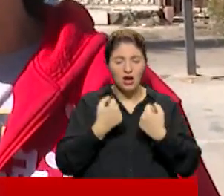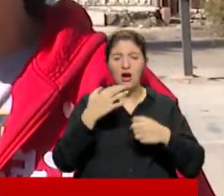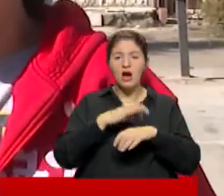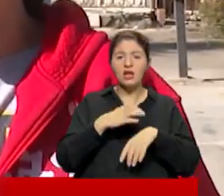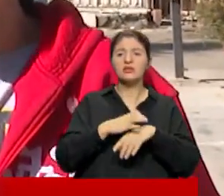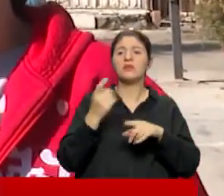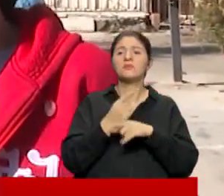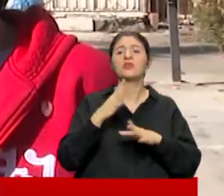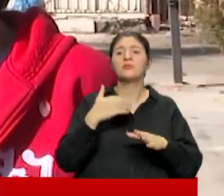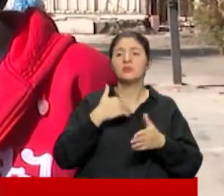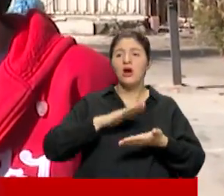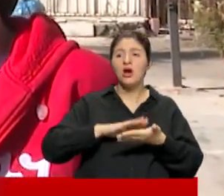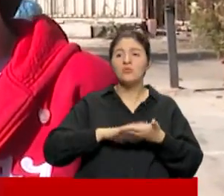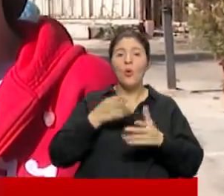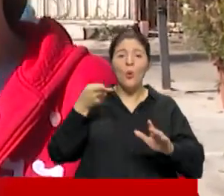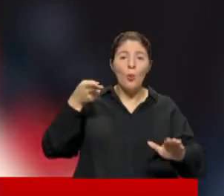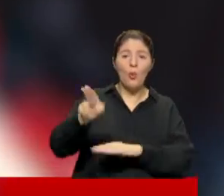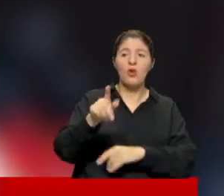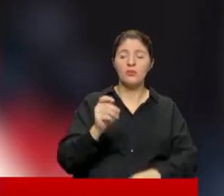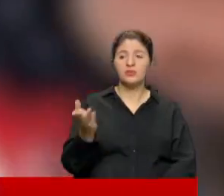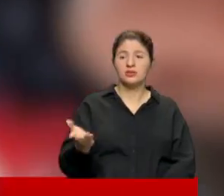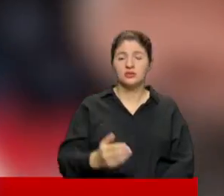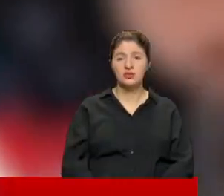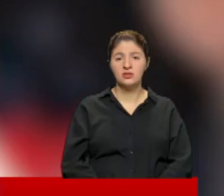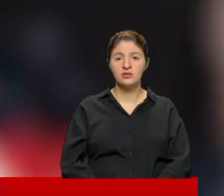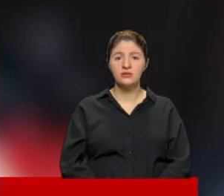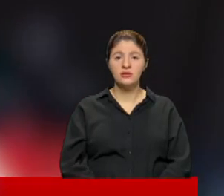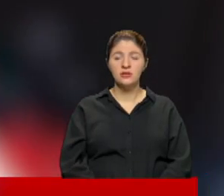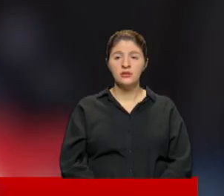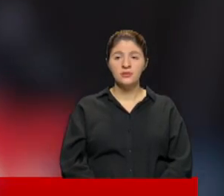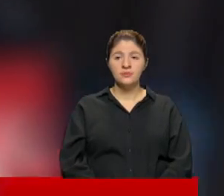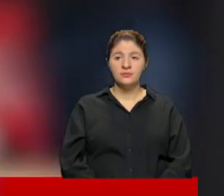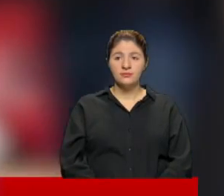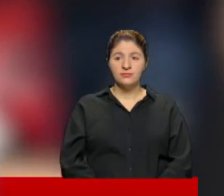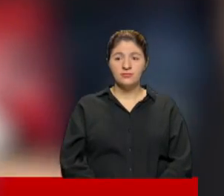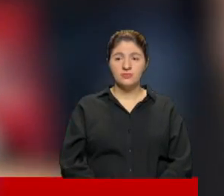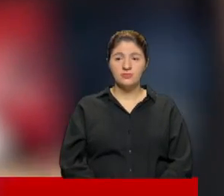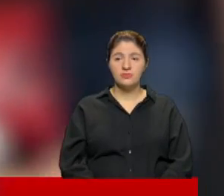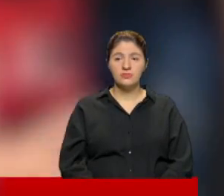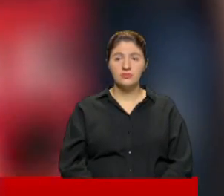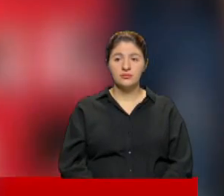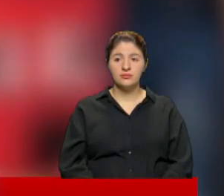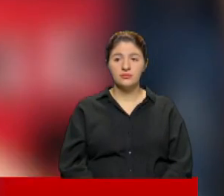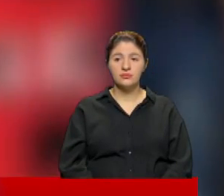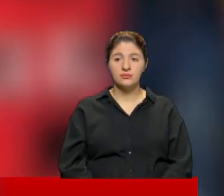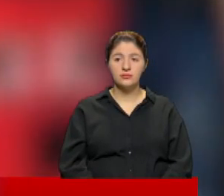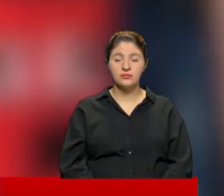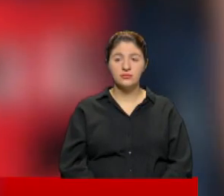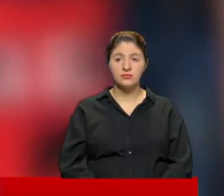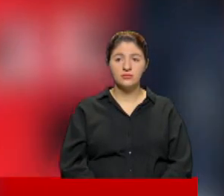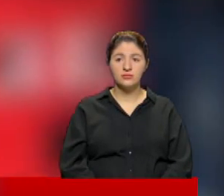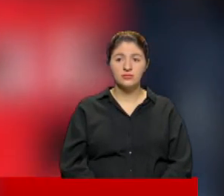hastalık falan değil bizim arkadaşımız öldürüldü Dün yine seni andım gözlerim